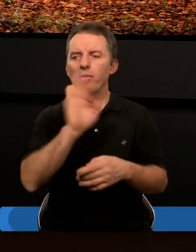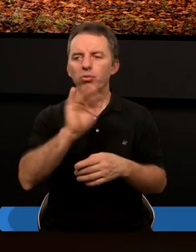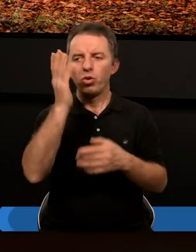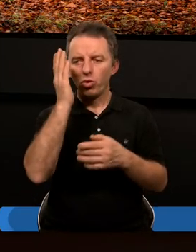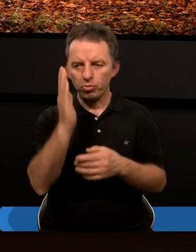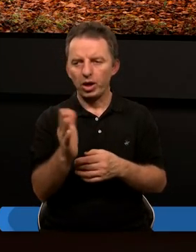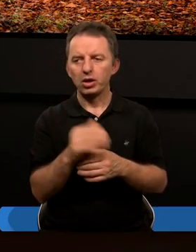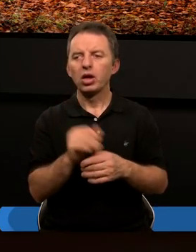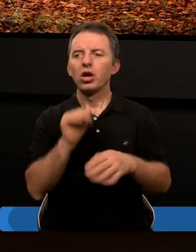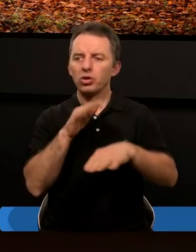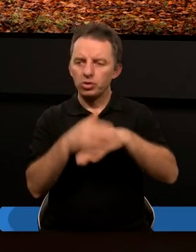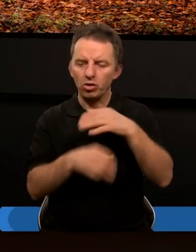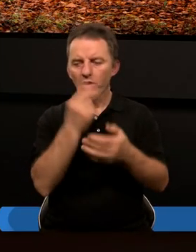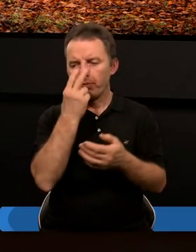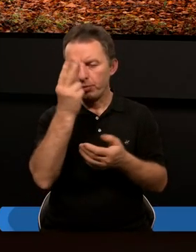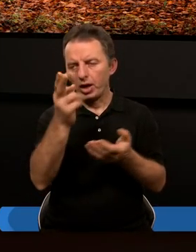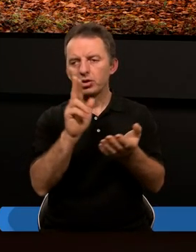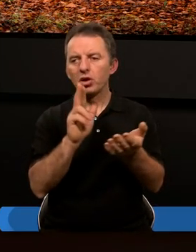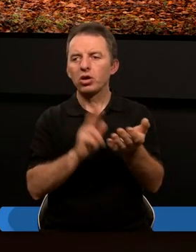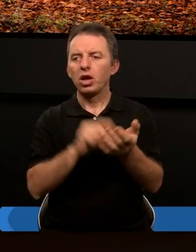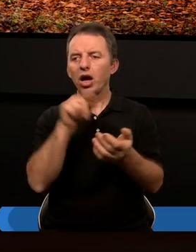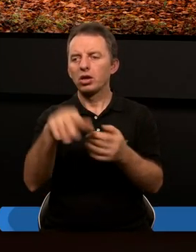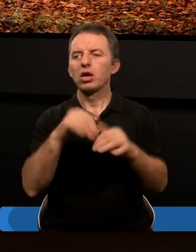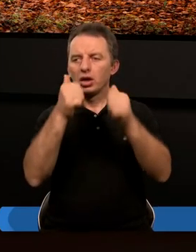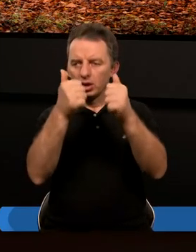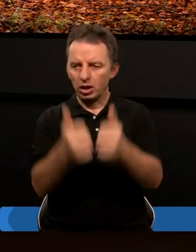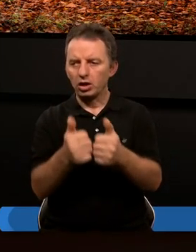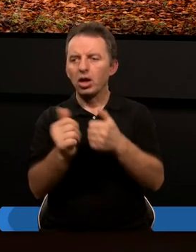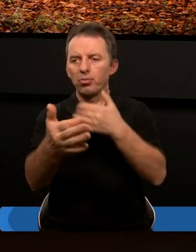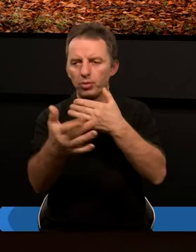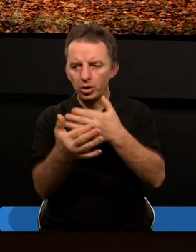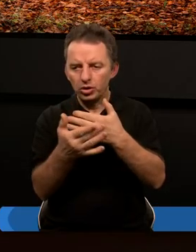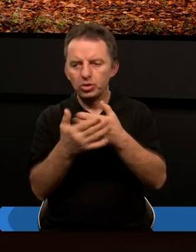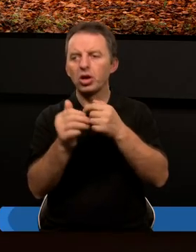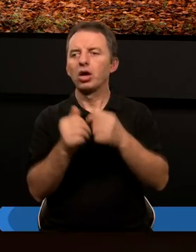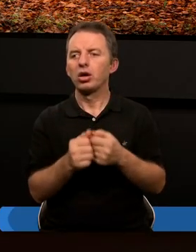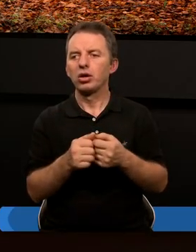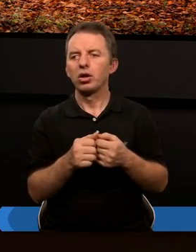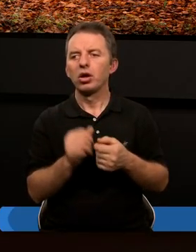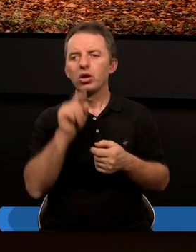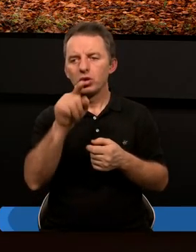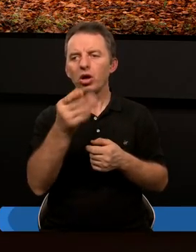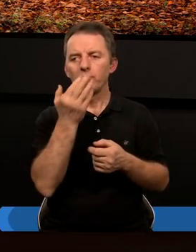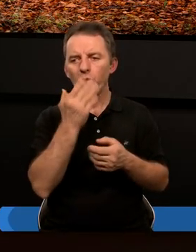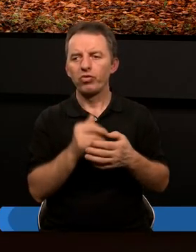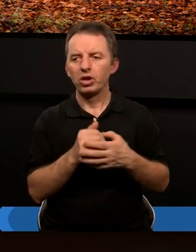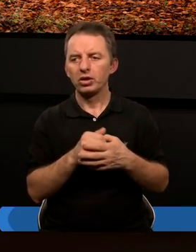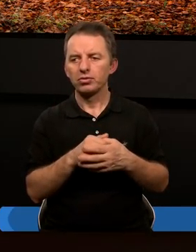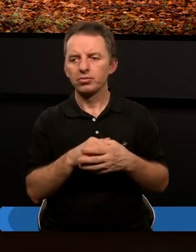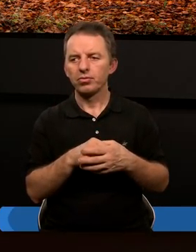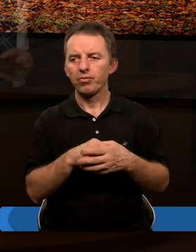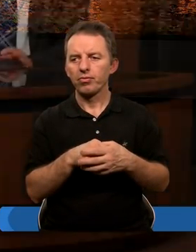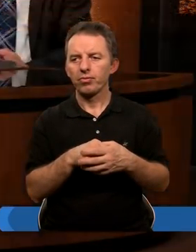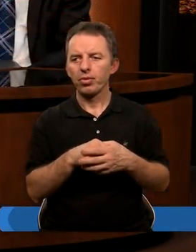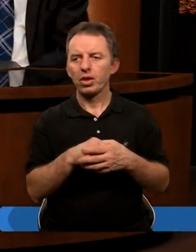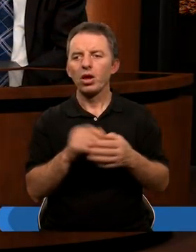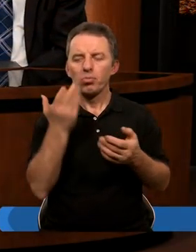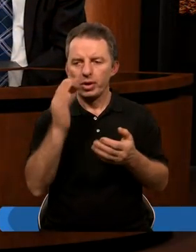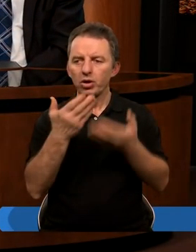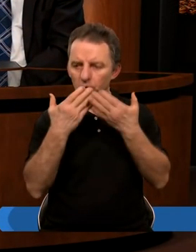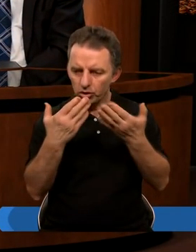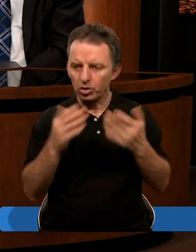Bóg będzie szczęśliwy patrząc na to, jak my stajemy się bliżsi ideałowi Jezusa Chrystusa. Bardzo